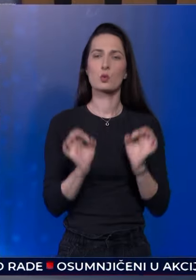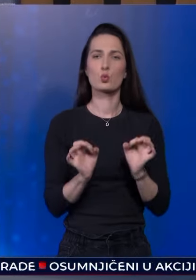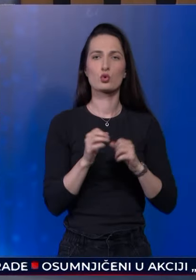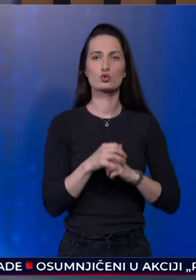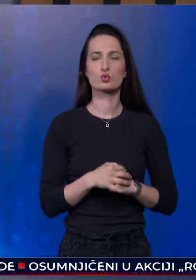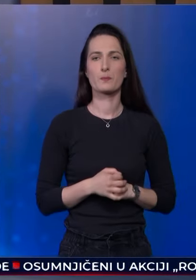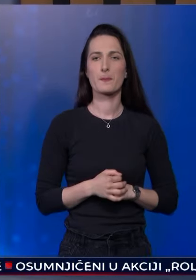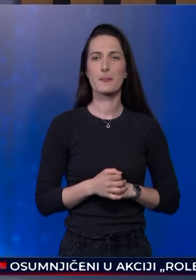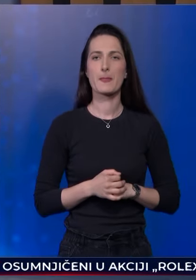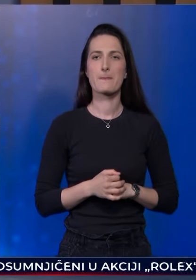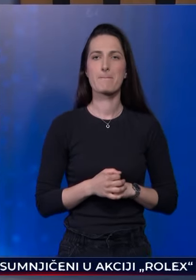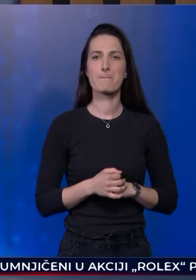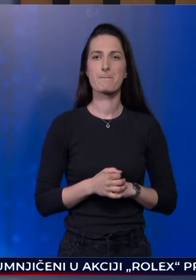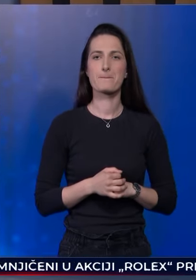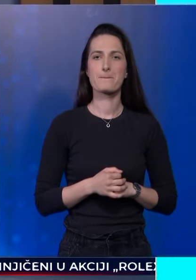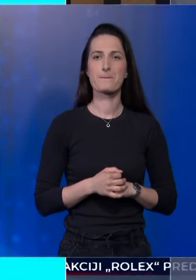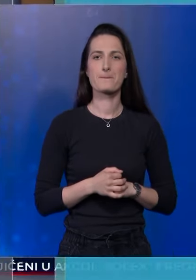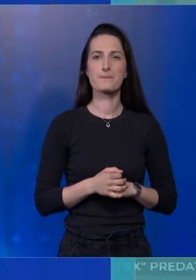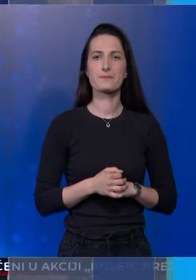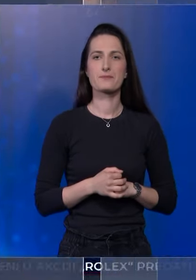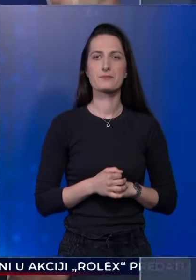sigurnošću.